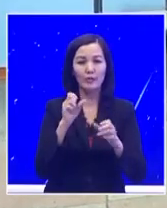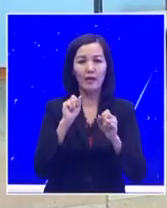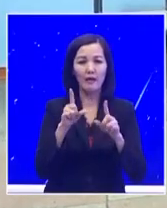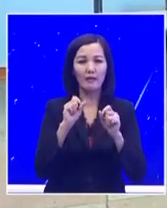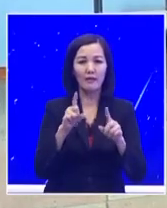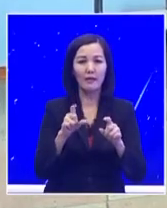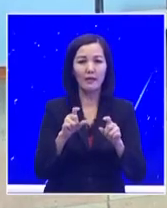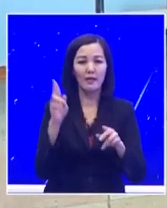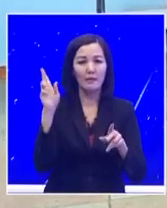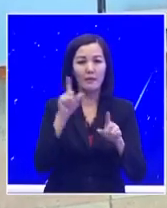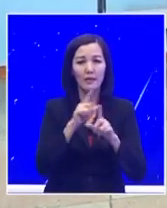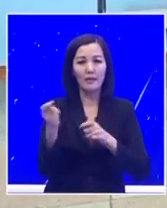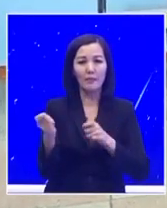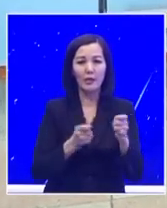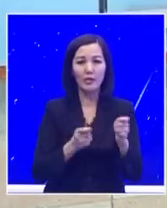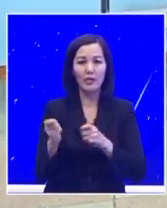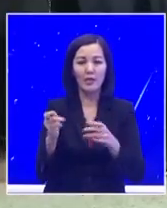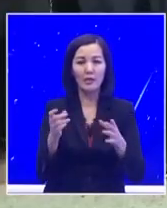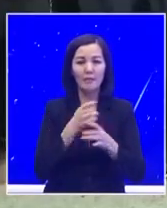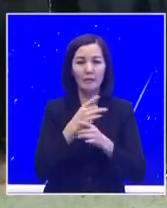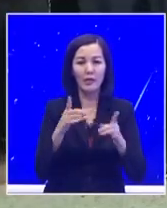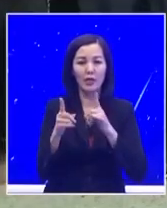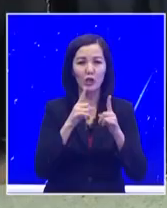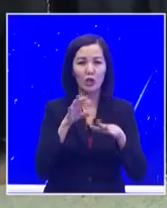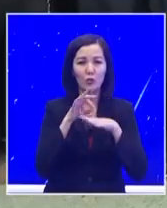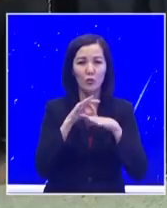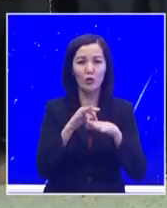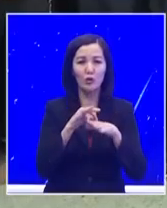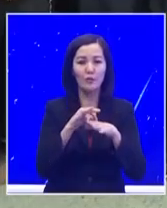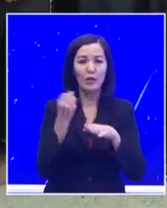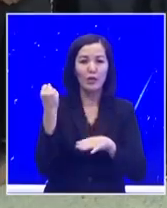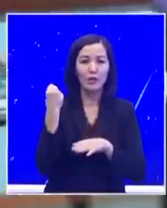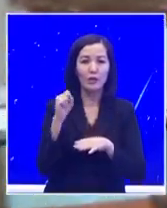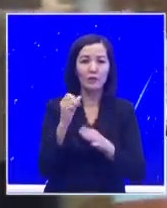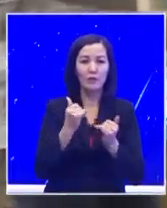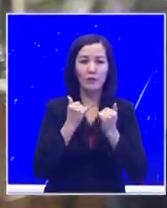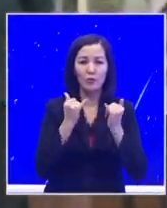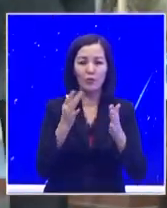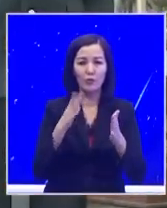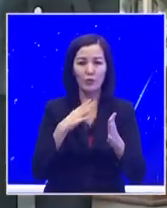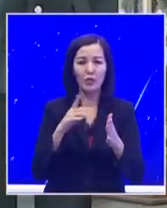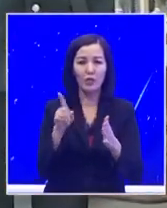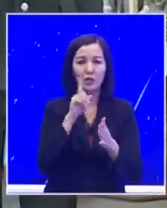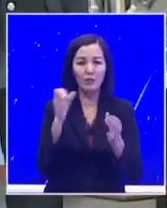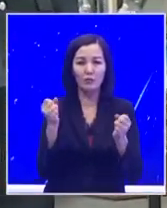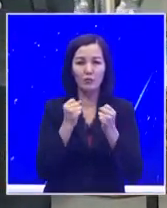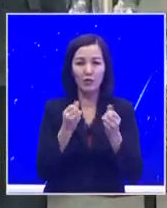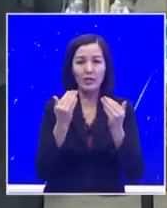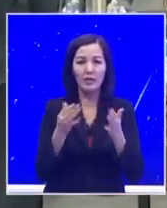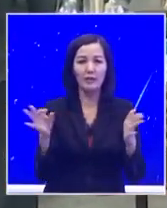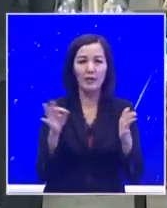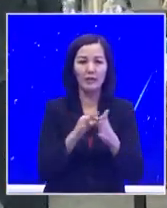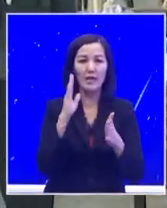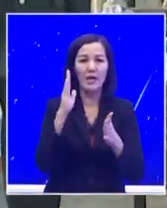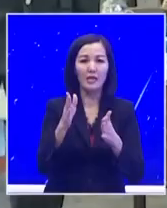алтын. Осыған байланысты мектеп басшылығы арнайы мерекелік жиын өткізіп, жүлдегер оқушыларға құрмет көрсетті. Жас спортшылардың